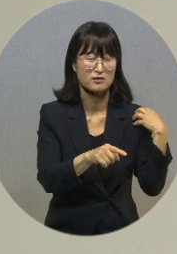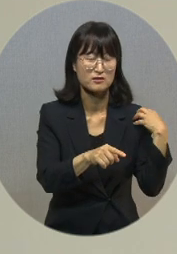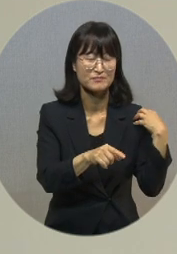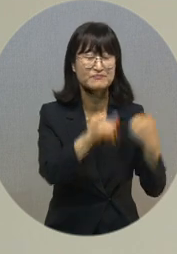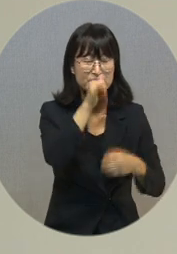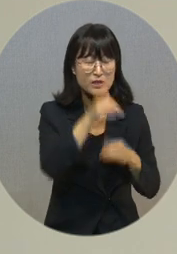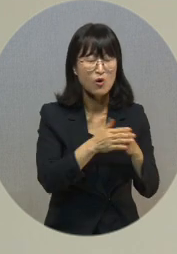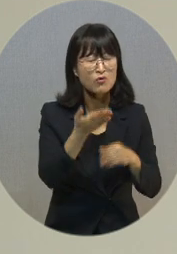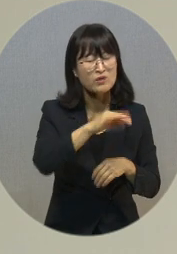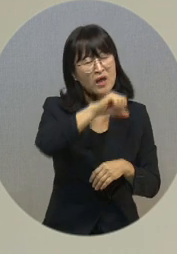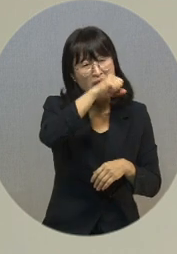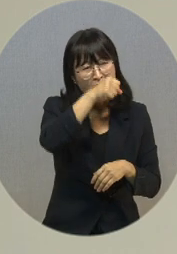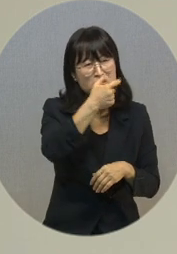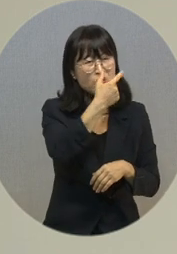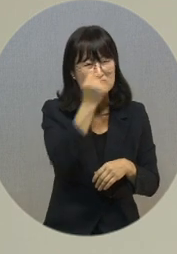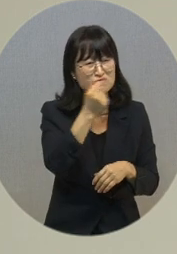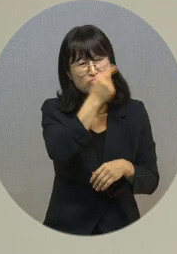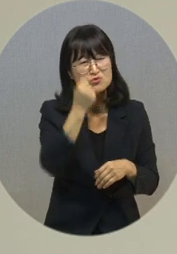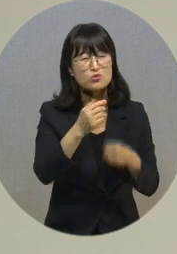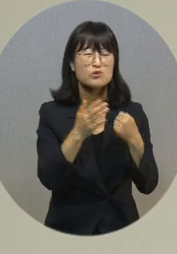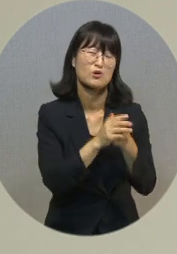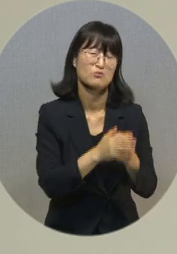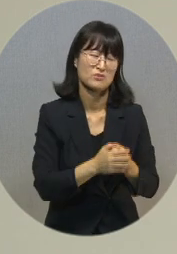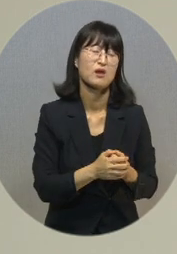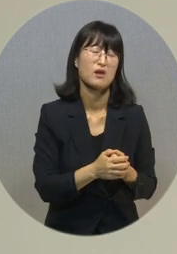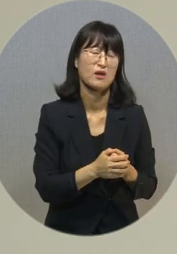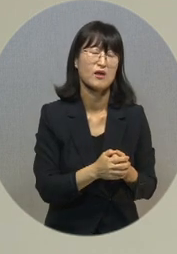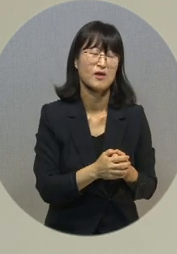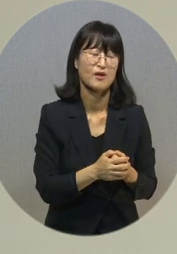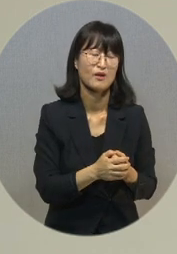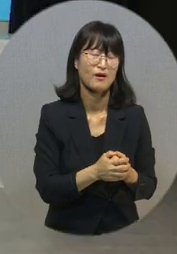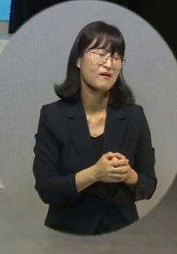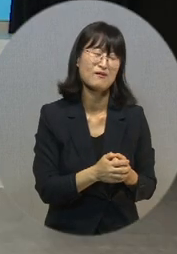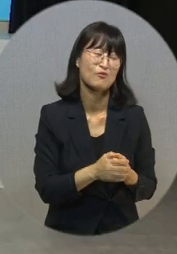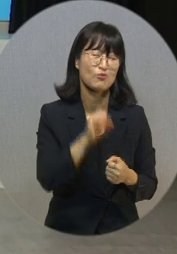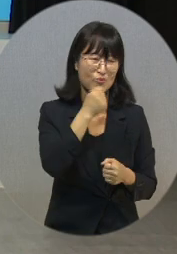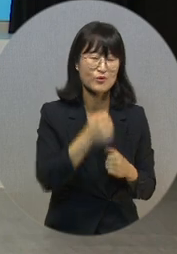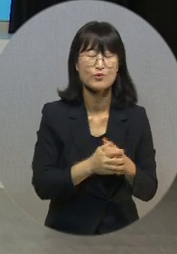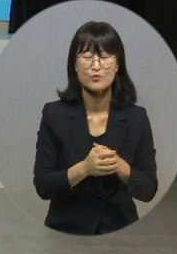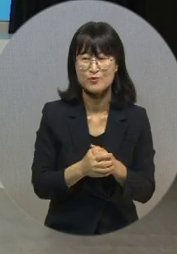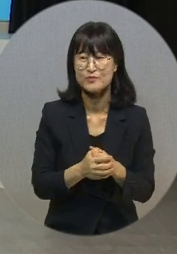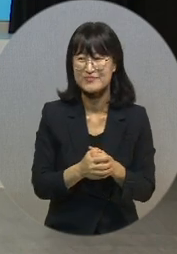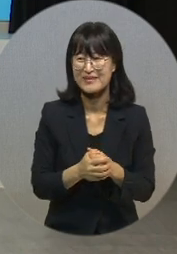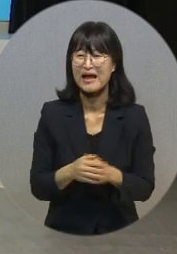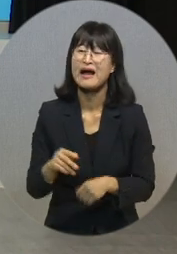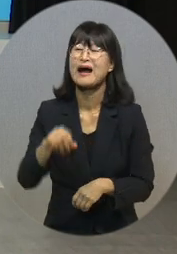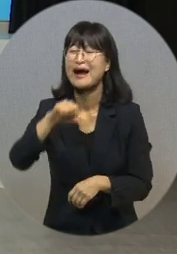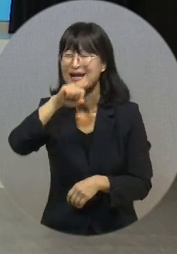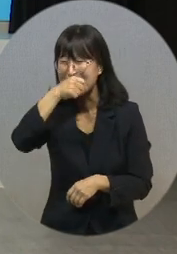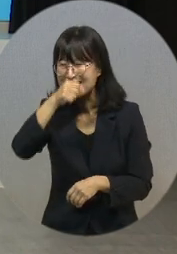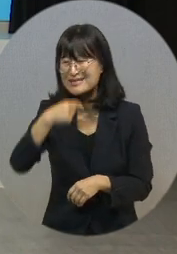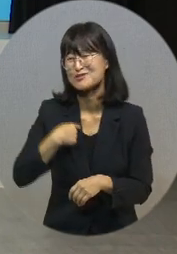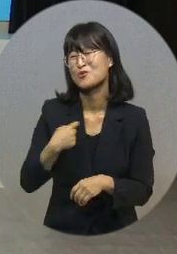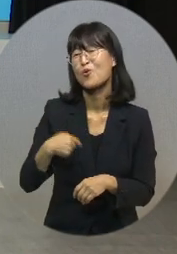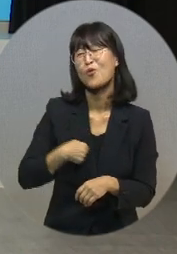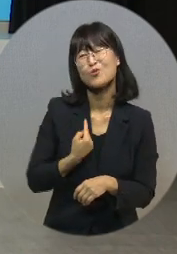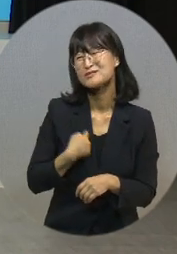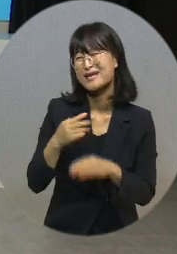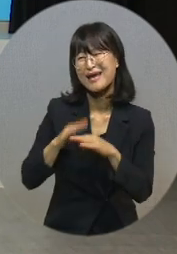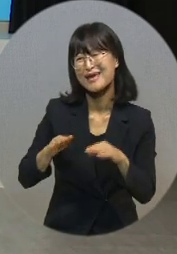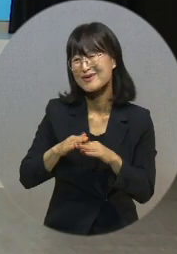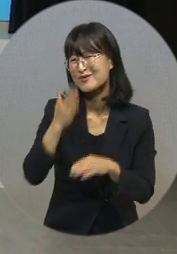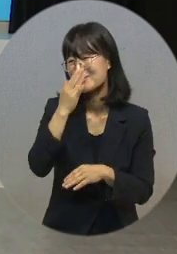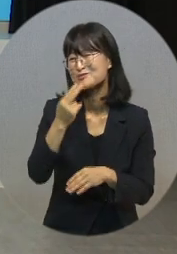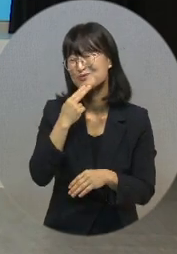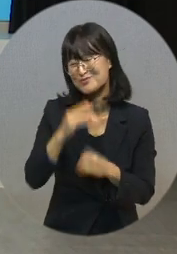줘가지고요. 네네. 많이들 어려워하세요. 네네. 국회에서 좀 밀어주세요. 네, 네? 예산을 제가 혼자 담당하는 부분은 아니지만 많이